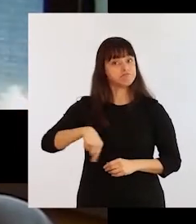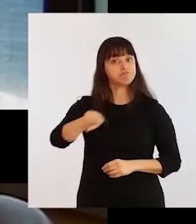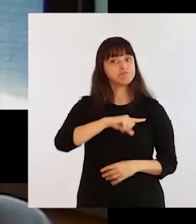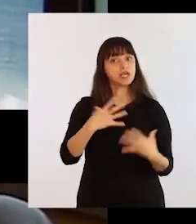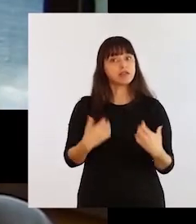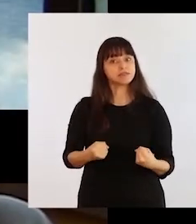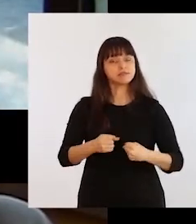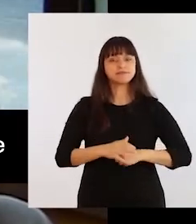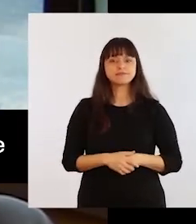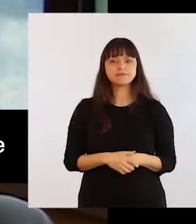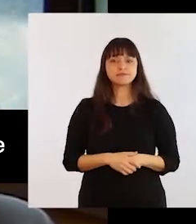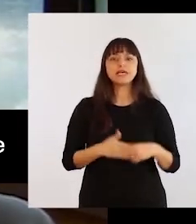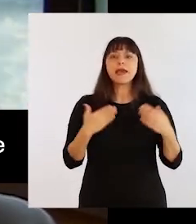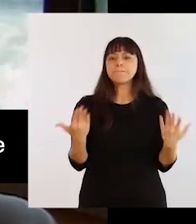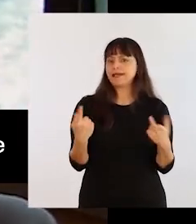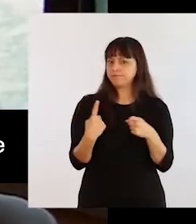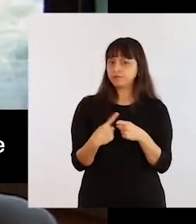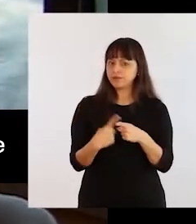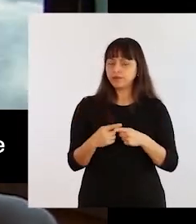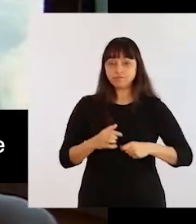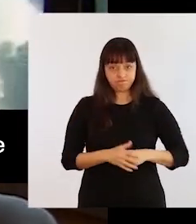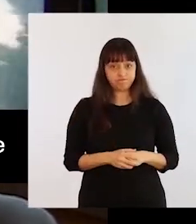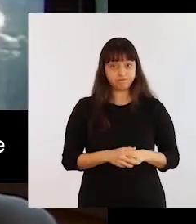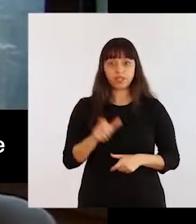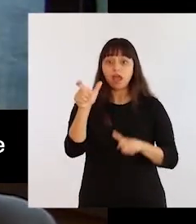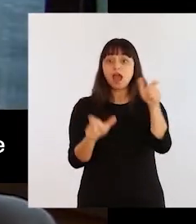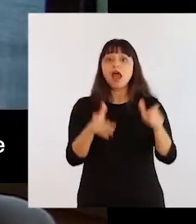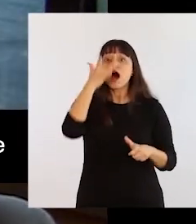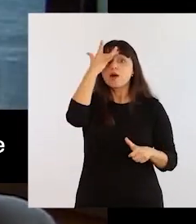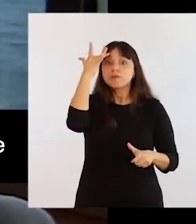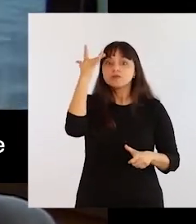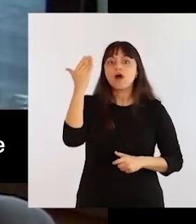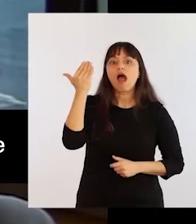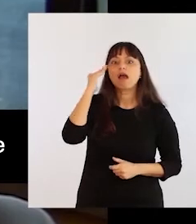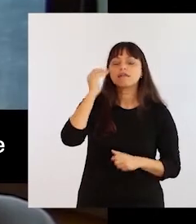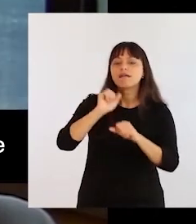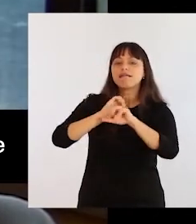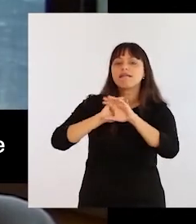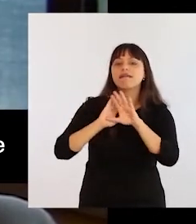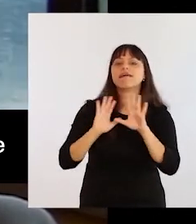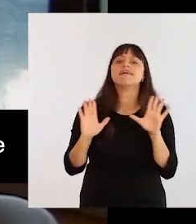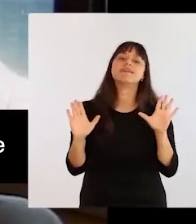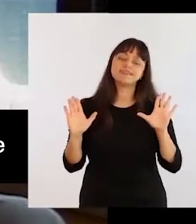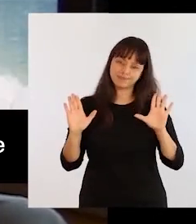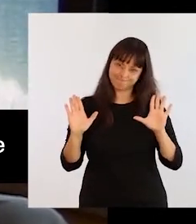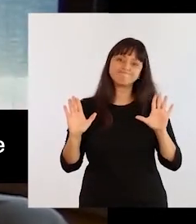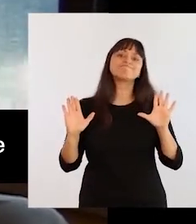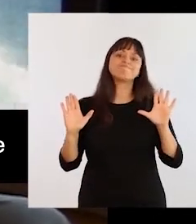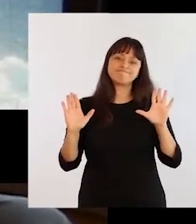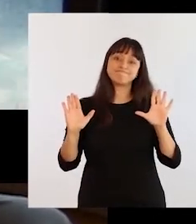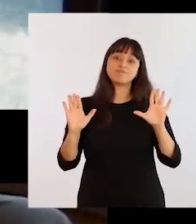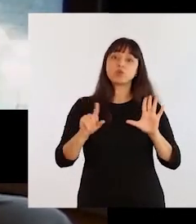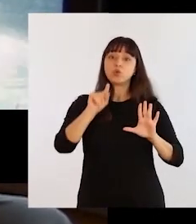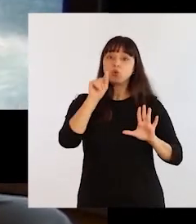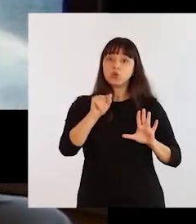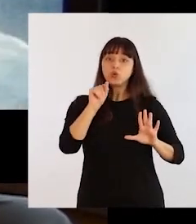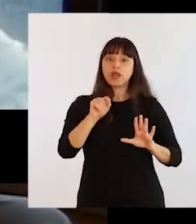l'opacité. » Pourquoi ? Parce que les gens avaient fini par comprendre que